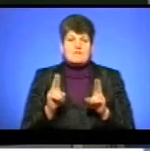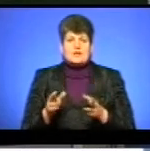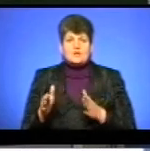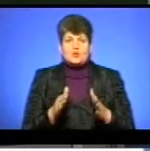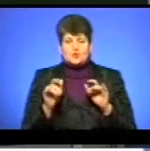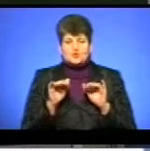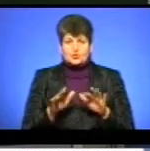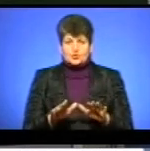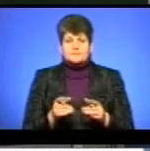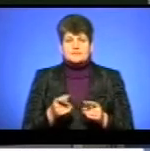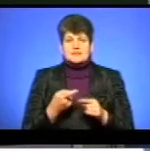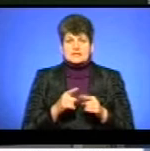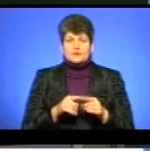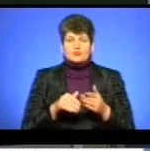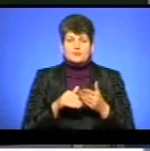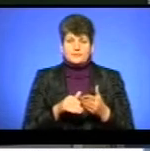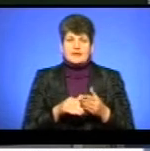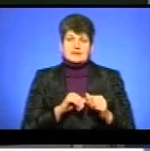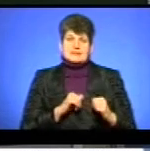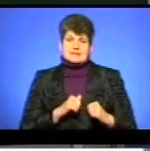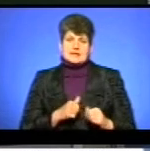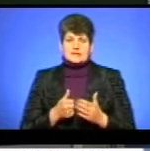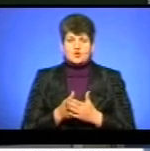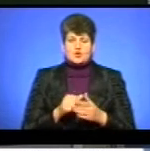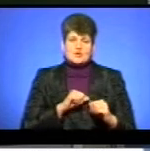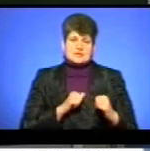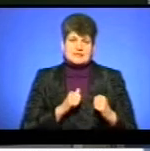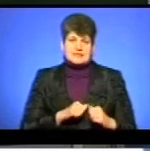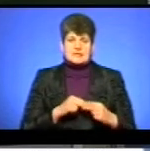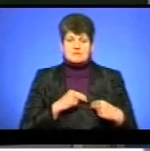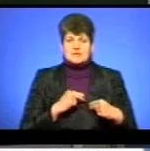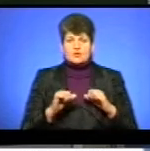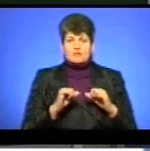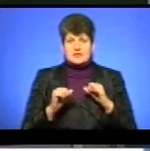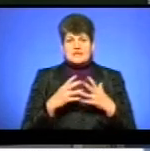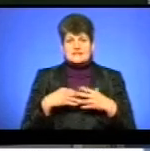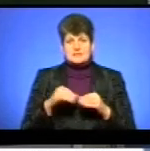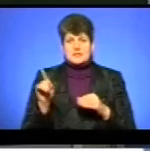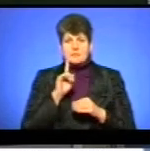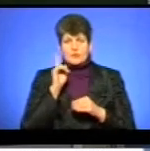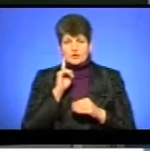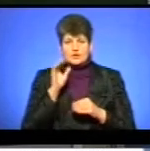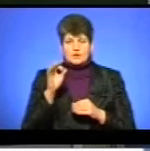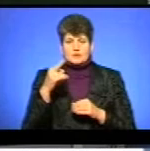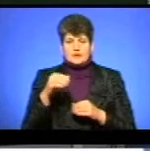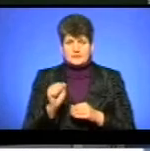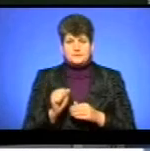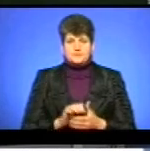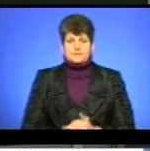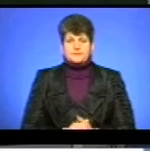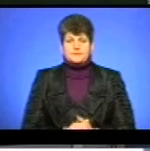Всеукраїнського благодійного фонду «Серце до серця» та працівники управління сім'ї та молоді облдержадміністрації. Детальніше у